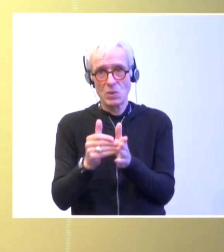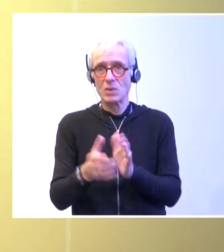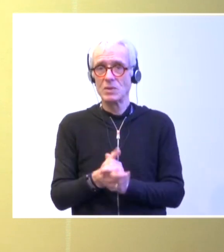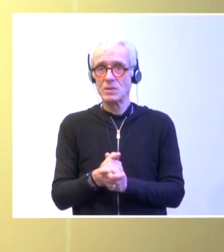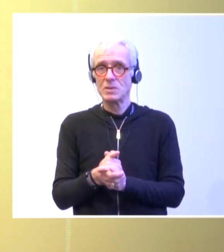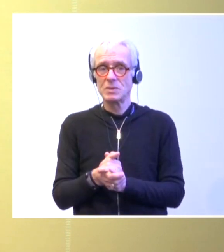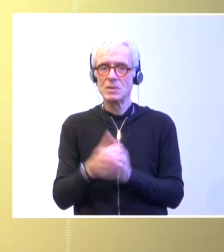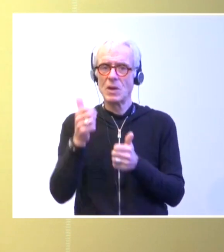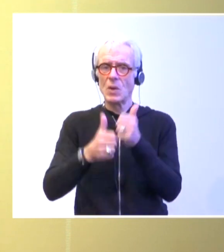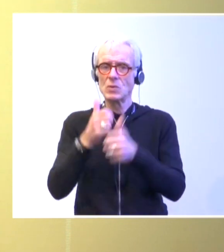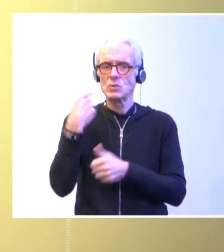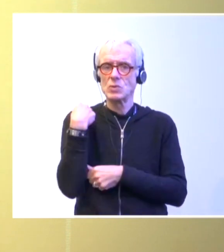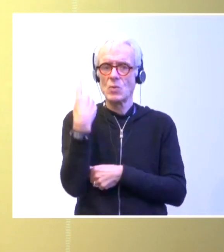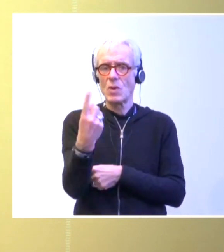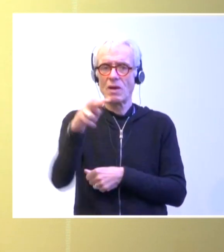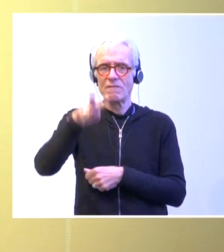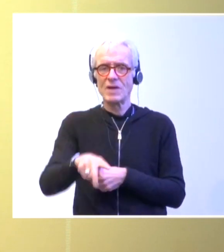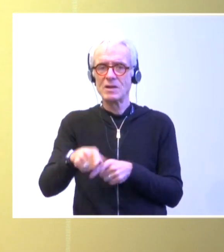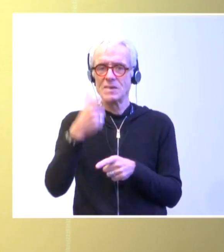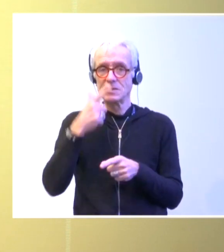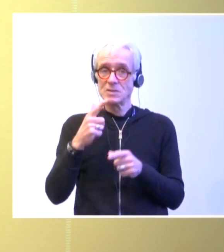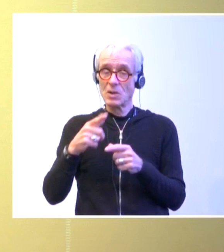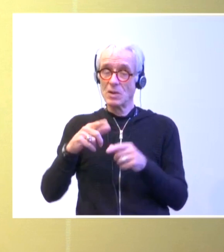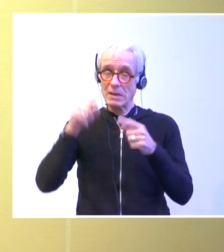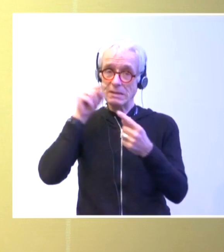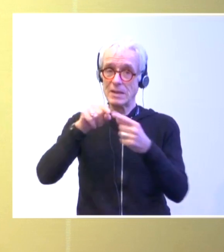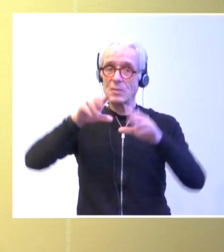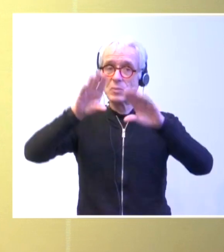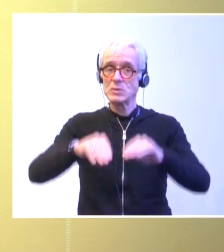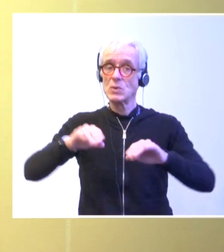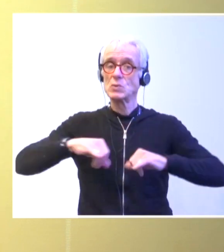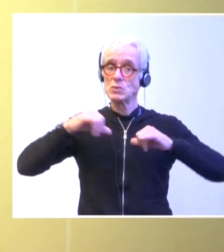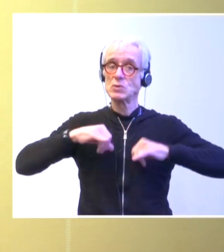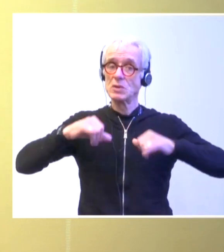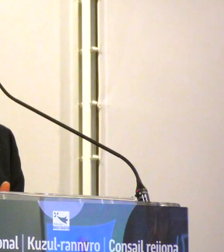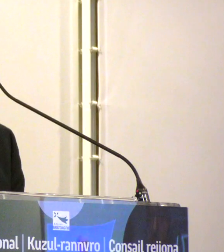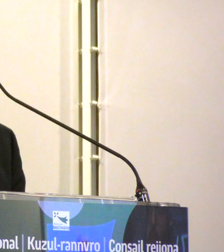On a un enjeu fondamental à ouvrir des horizons positifs pour la jeunesse en France et pour la jeunesse bretonne.